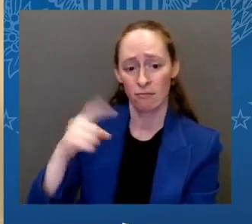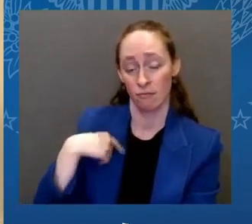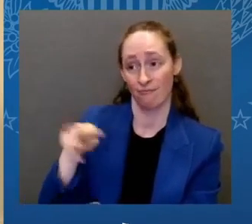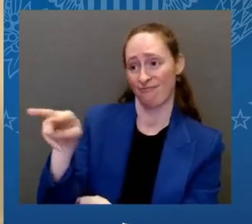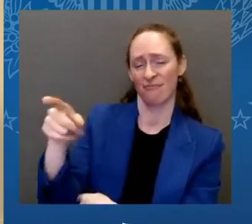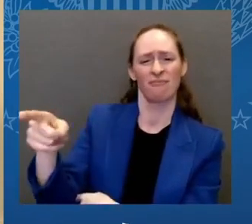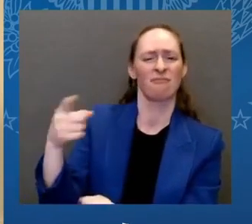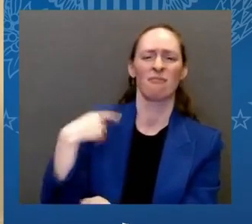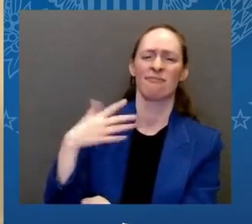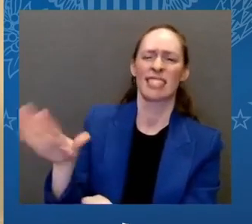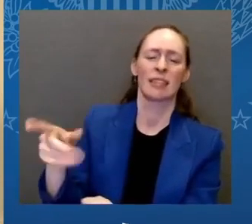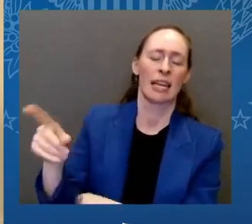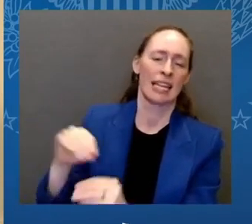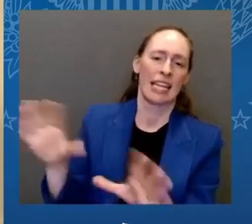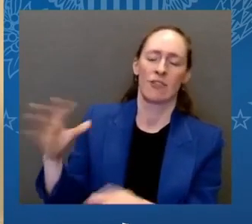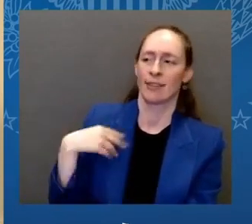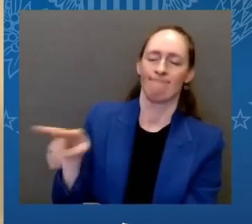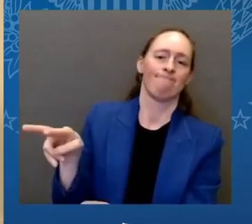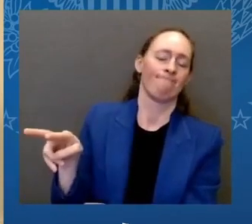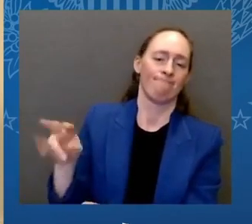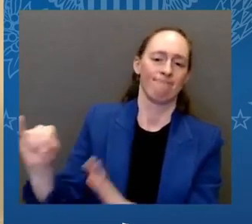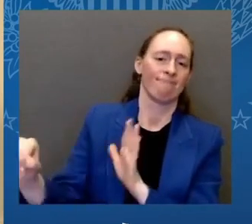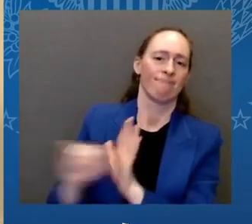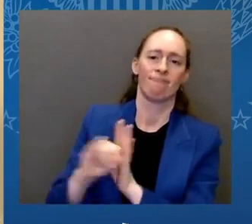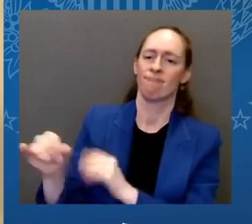ясно твердите, що ви...